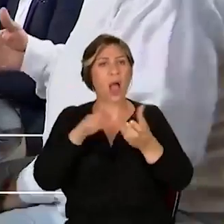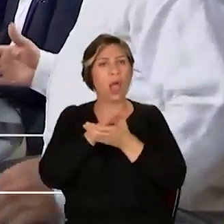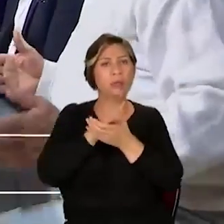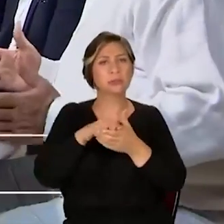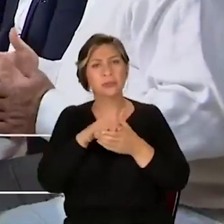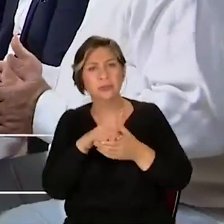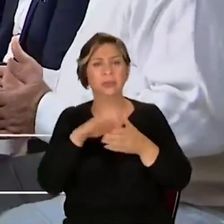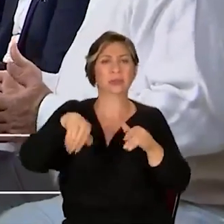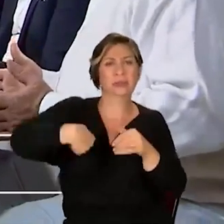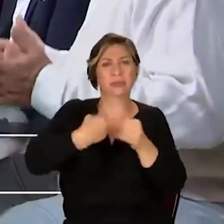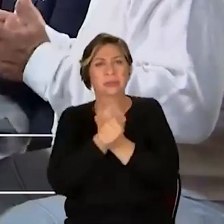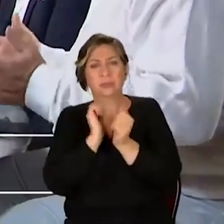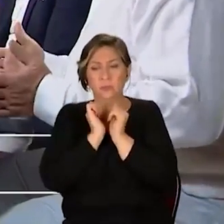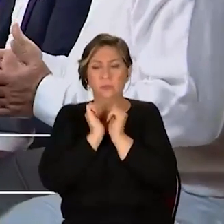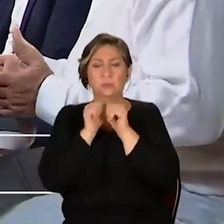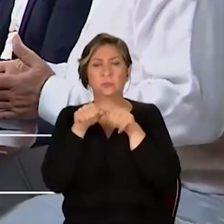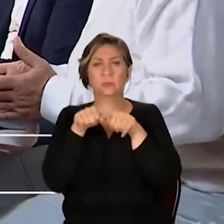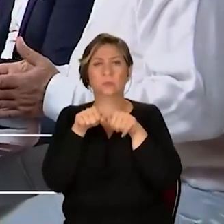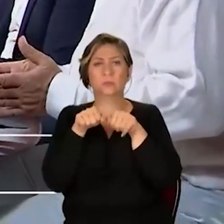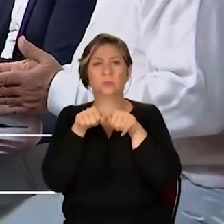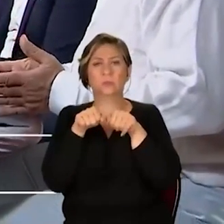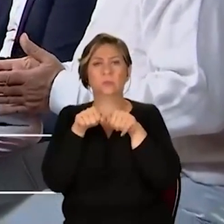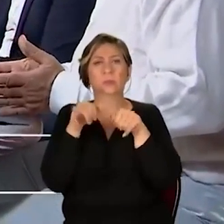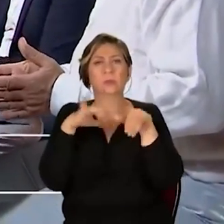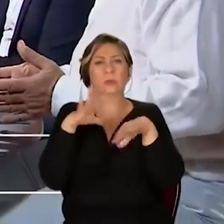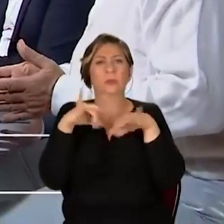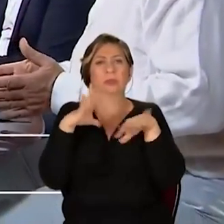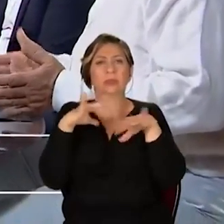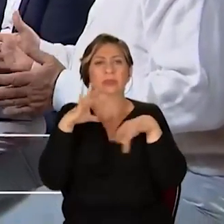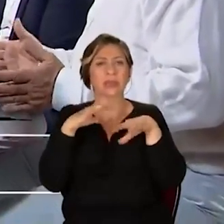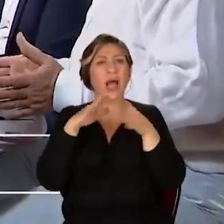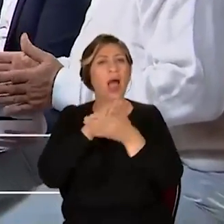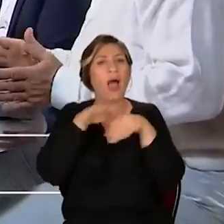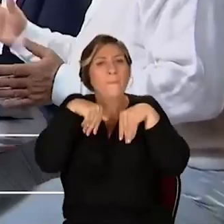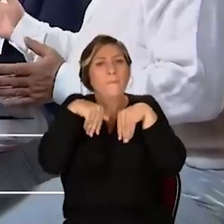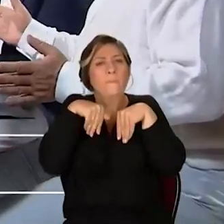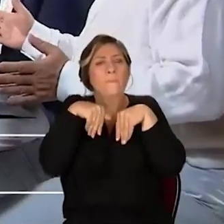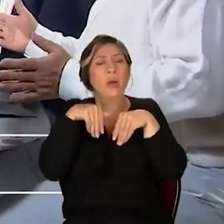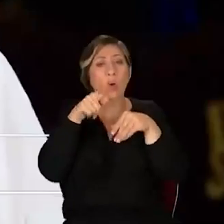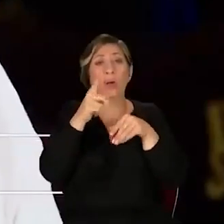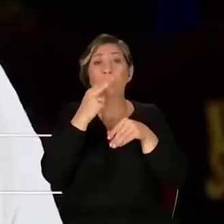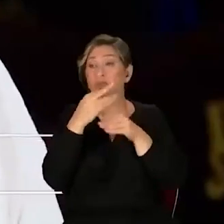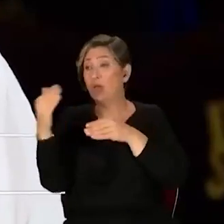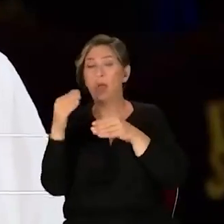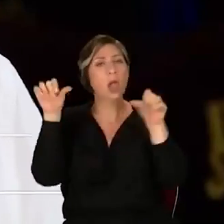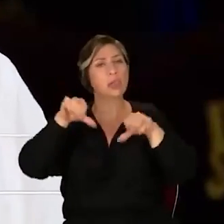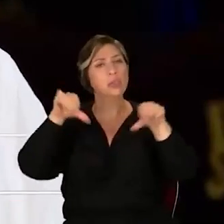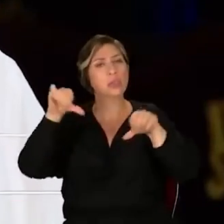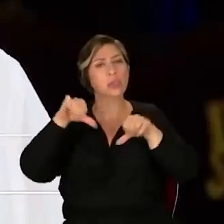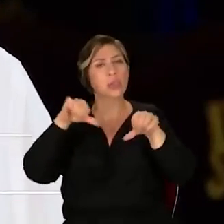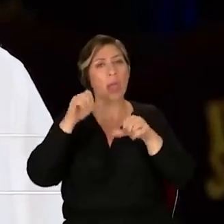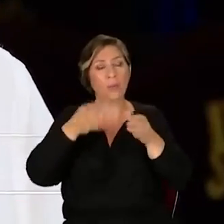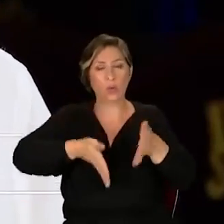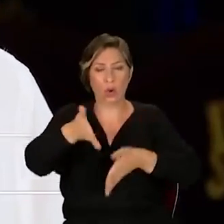Yani sıkışık bir yerde hareket edemeden durmak. Onlar zaten asla pencere kenarında oturmazlar. Yani